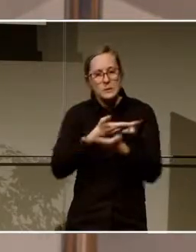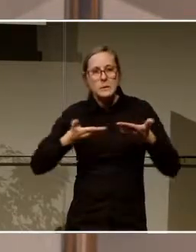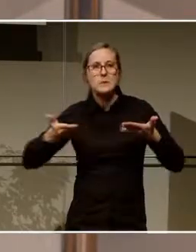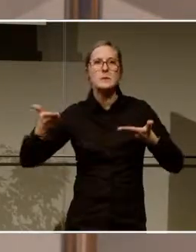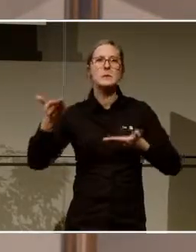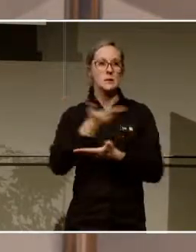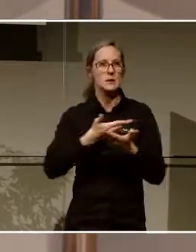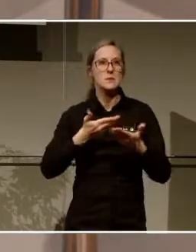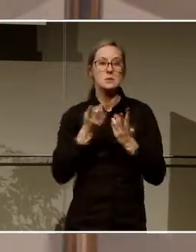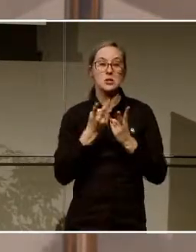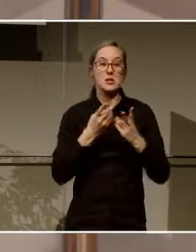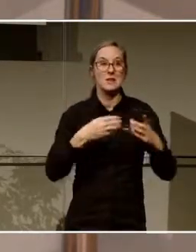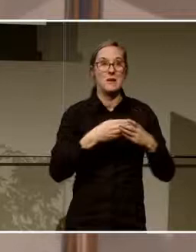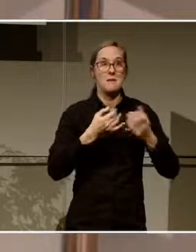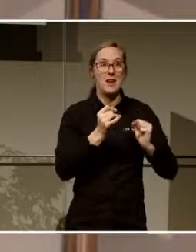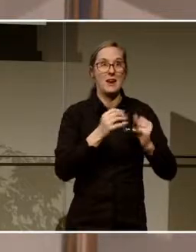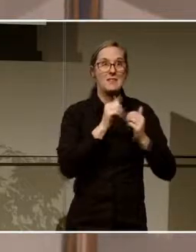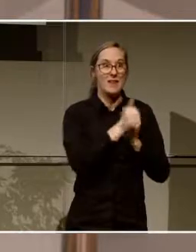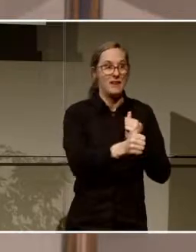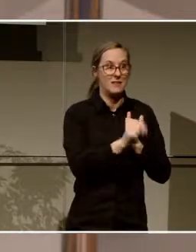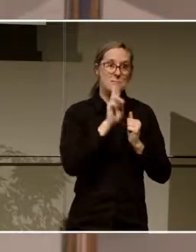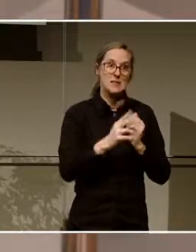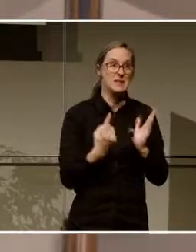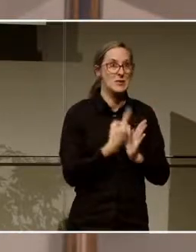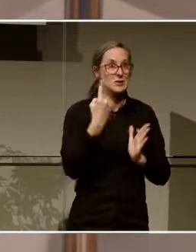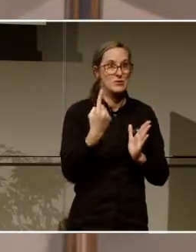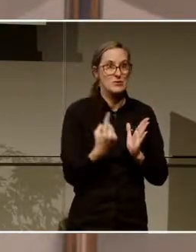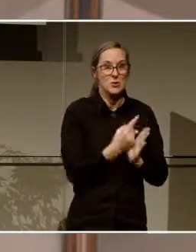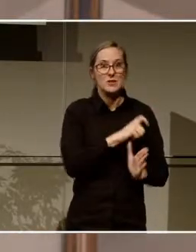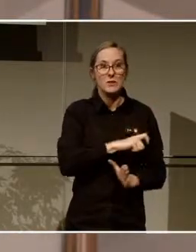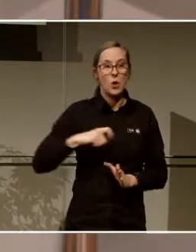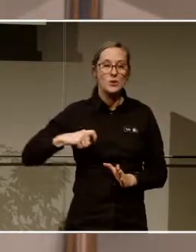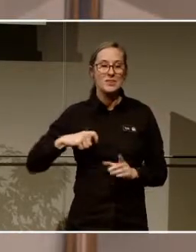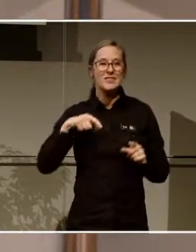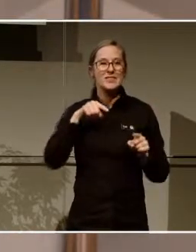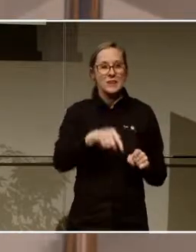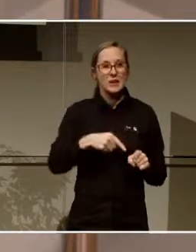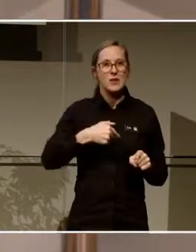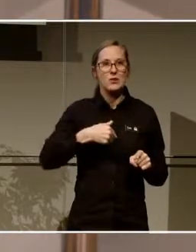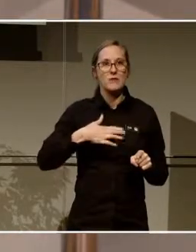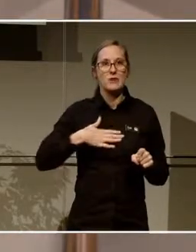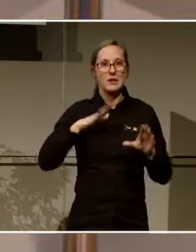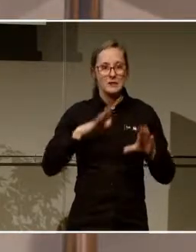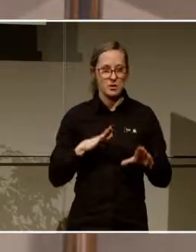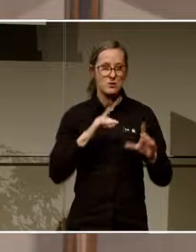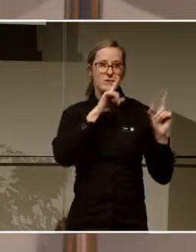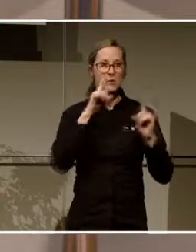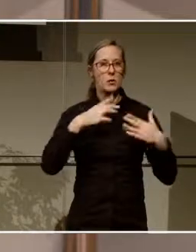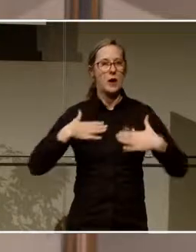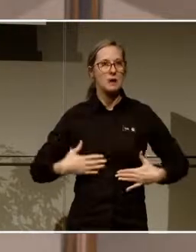en otroligt värdefull resurs för oss. Och jag vill stanna kvar lite hos